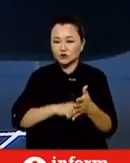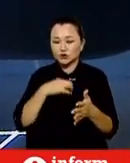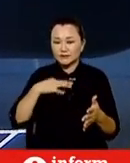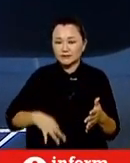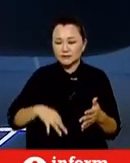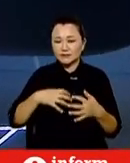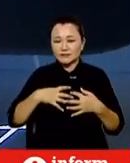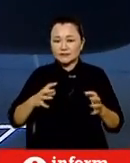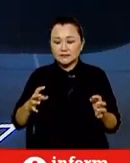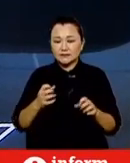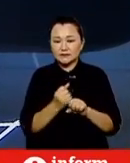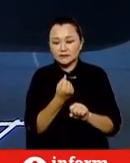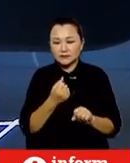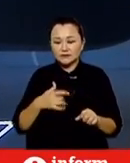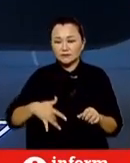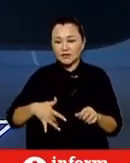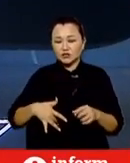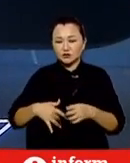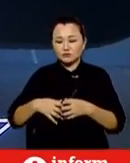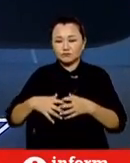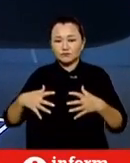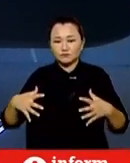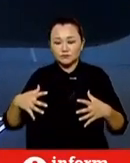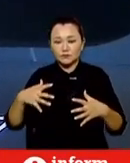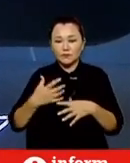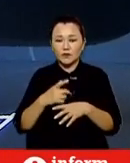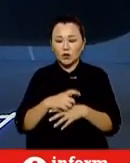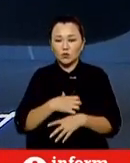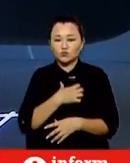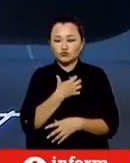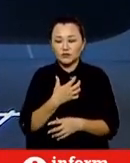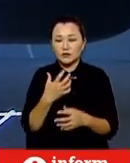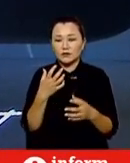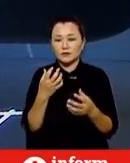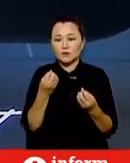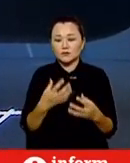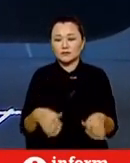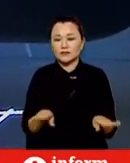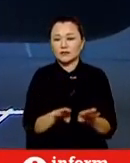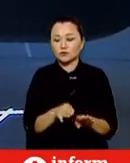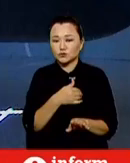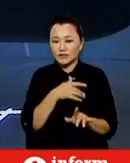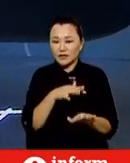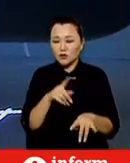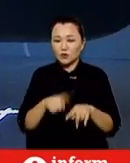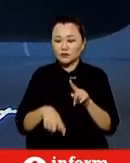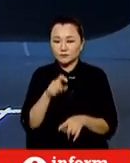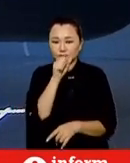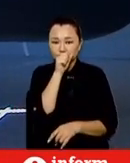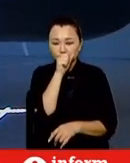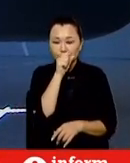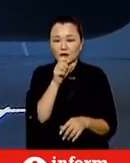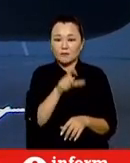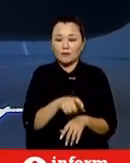ұлдарының қабырғасы сынып, бауыры ісіп кеткен. Ең сорақысы, бұл істі жылы жапқысы келген әскерилер туыстарына тіс жармастан